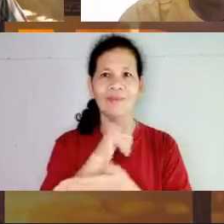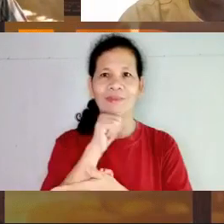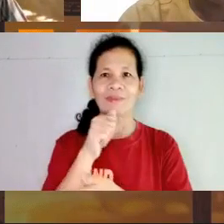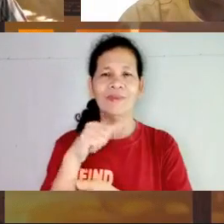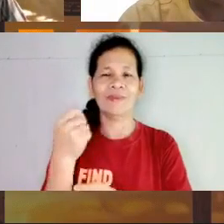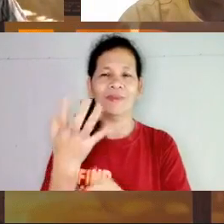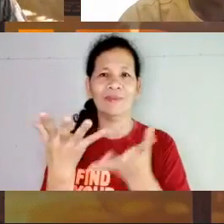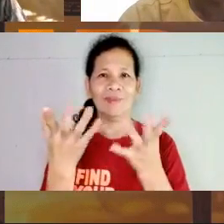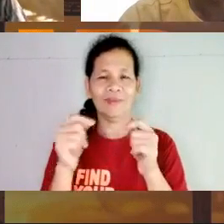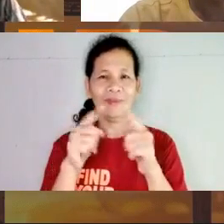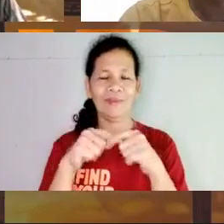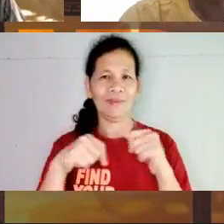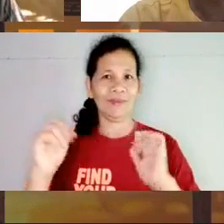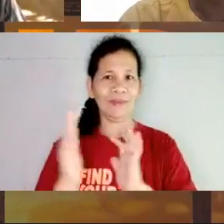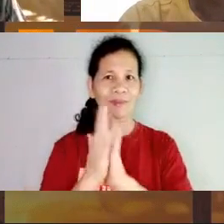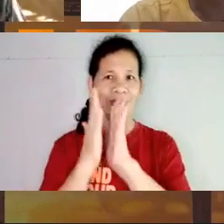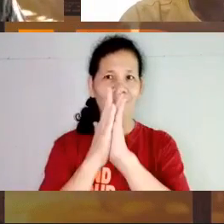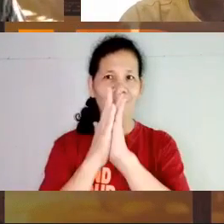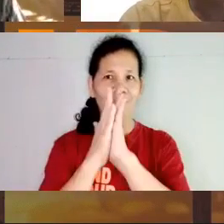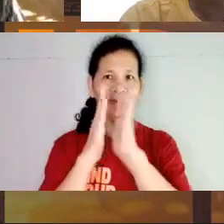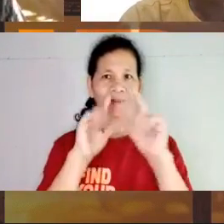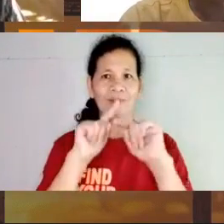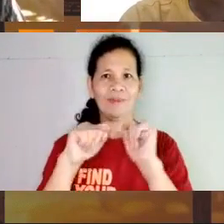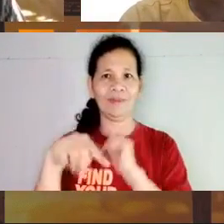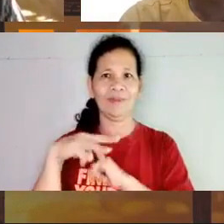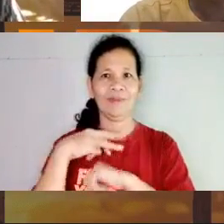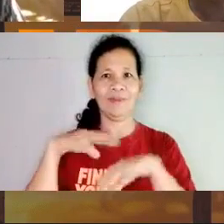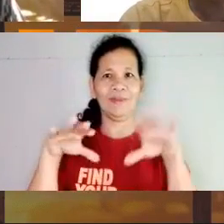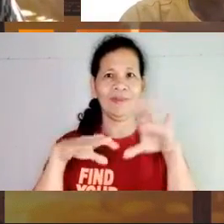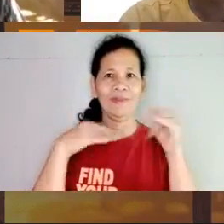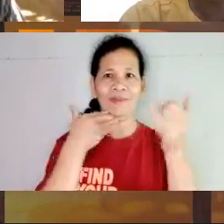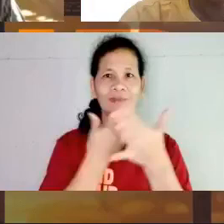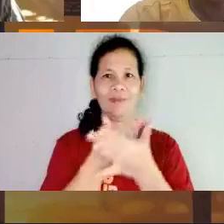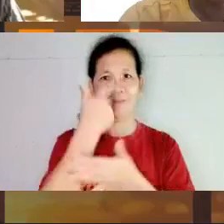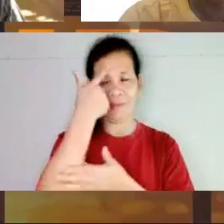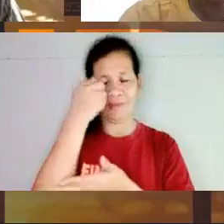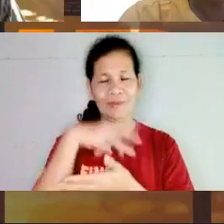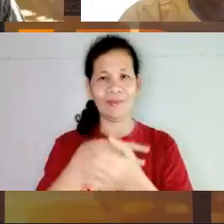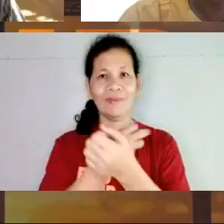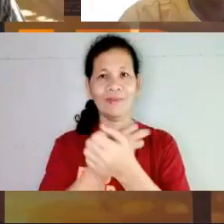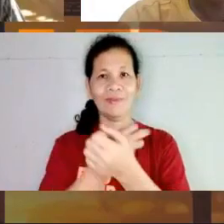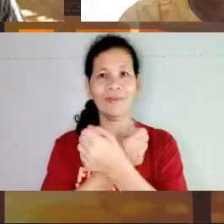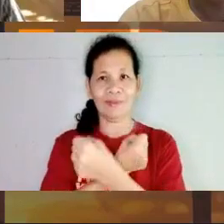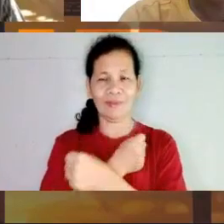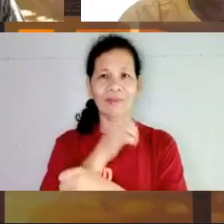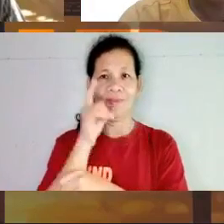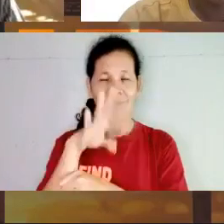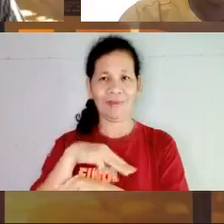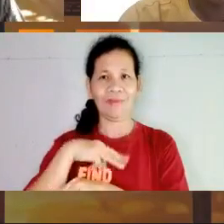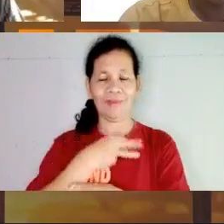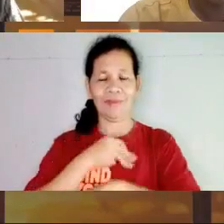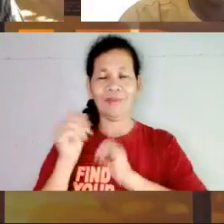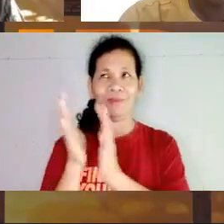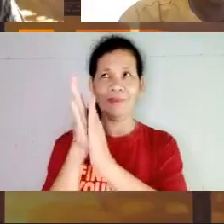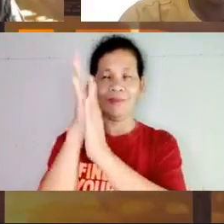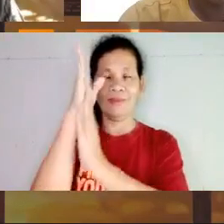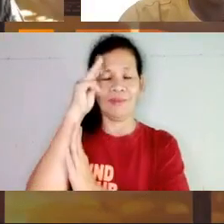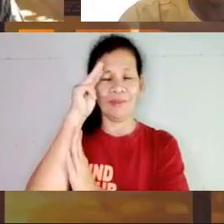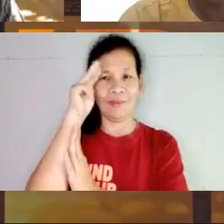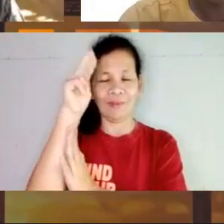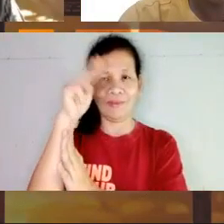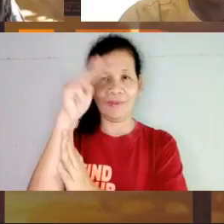be recognized, but we do good because we love God and we want to please Him. As it